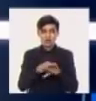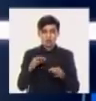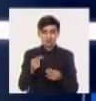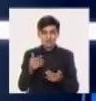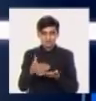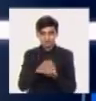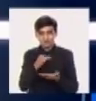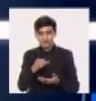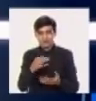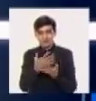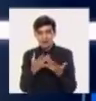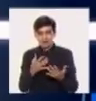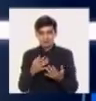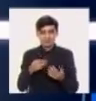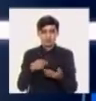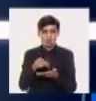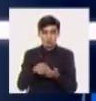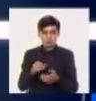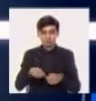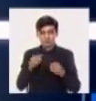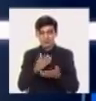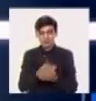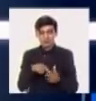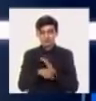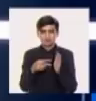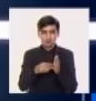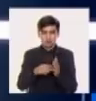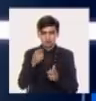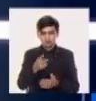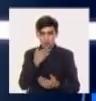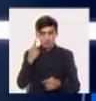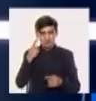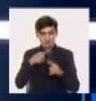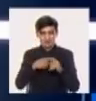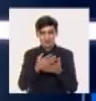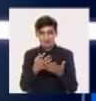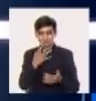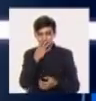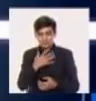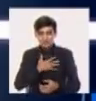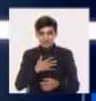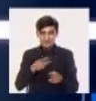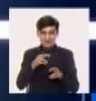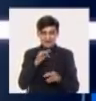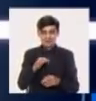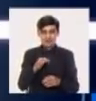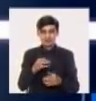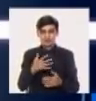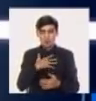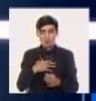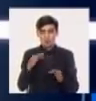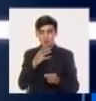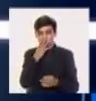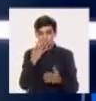жинап, оттегі концентраттарын алып беріп жатыр. Құны арзан тұрмайтын бұл аппараттар аурухана төсегінде жатқан адамдардың жасанды жолмен